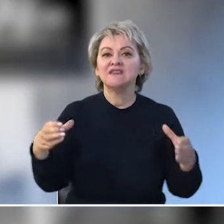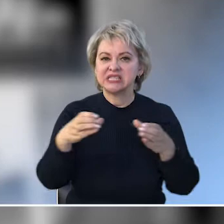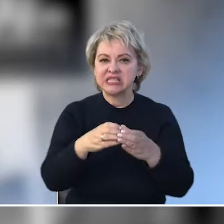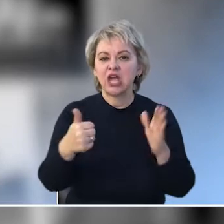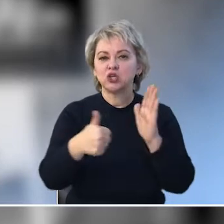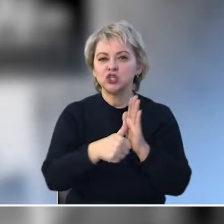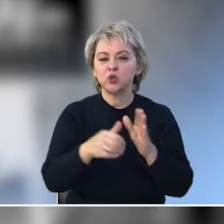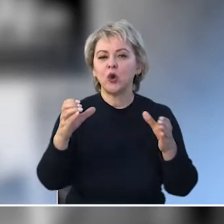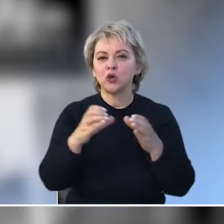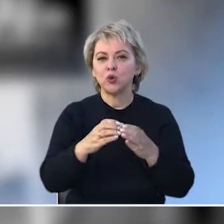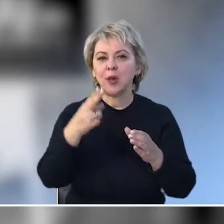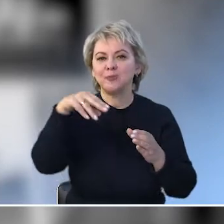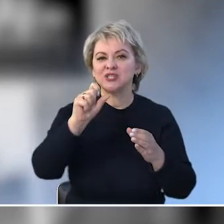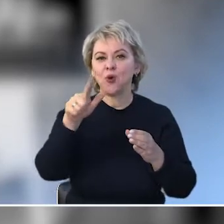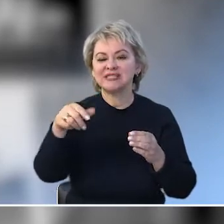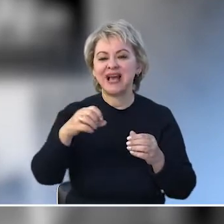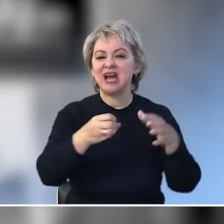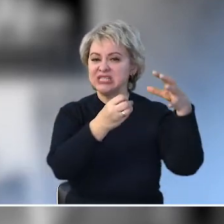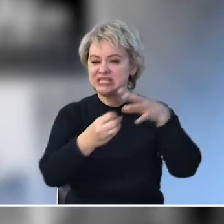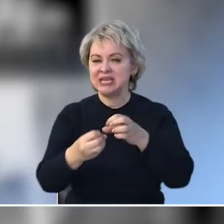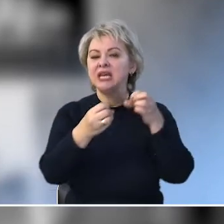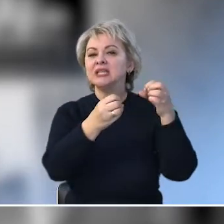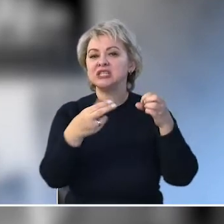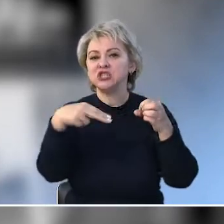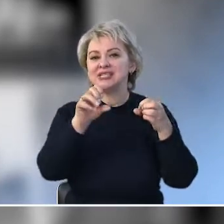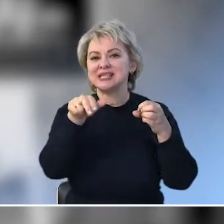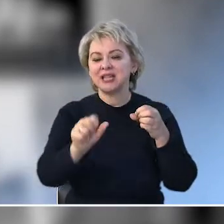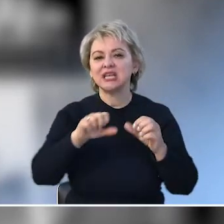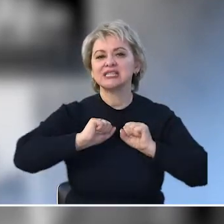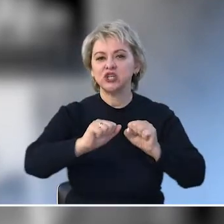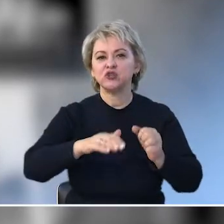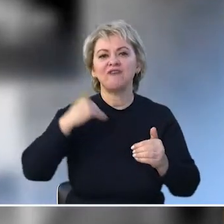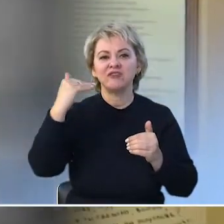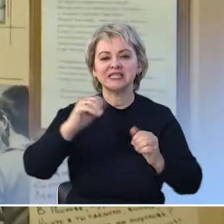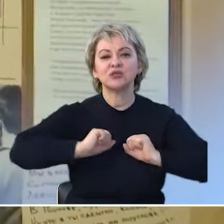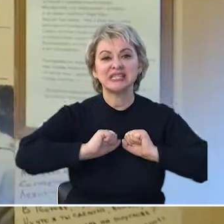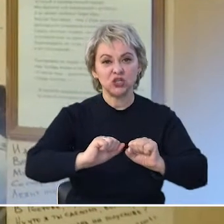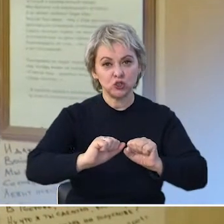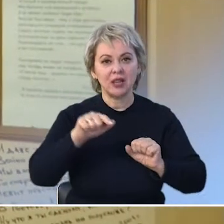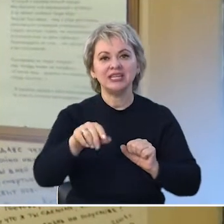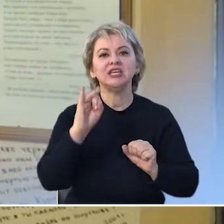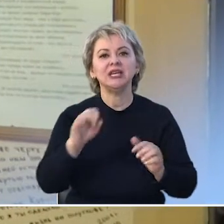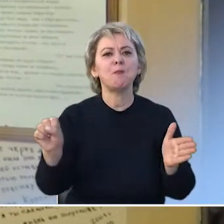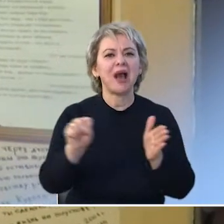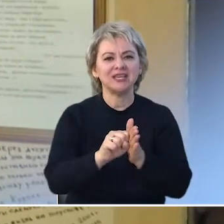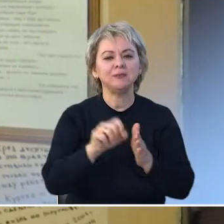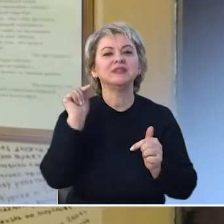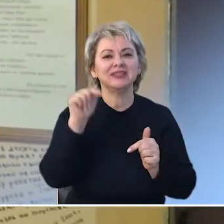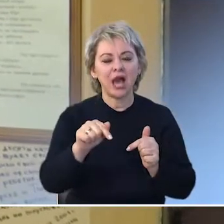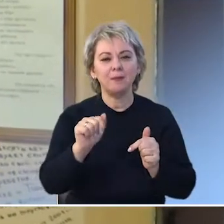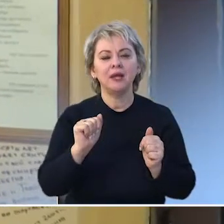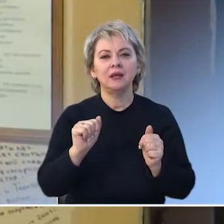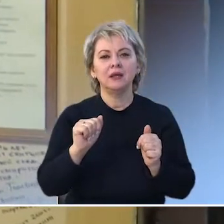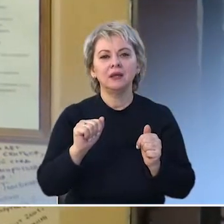в составе 6-й роты Псковского десанта защищал высоту, отстаивал высоту. И погиб